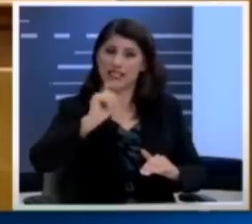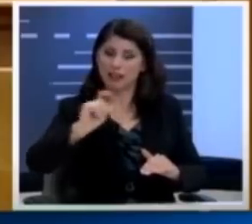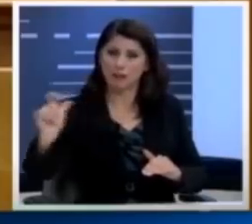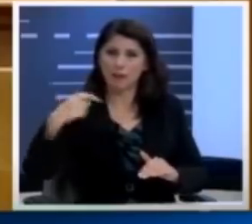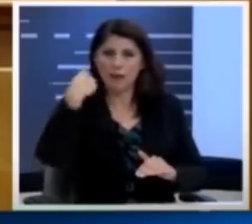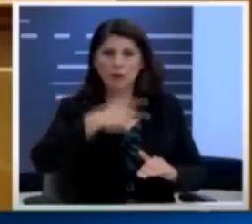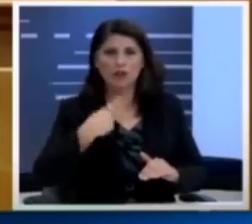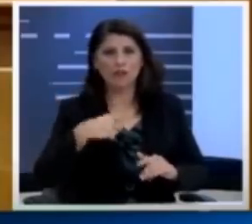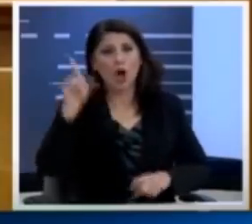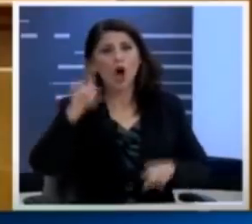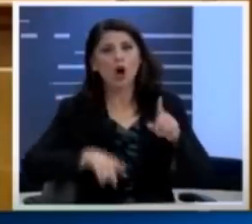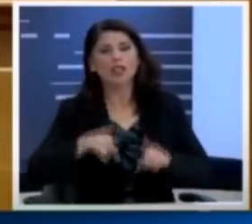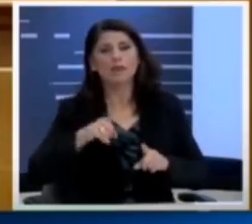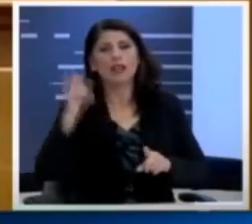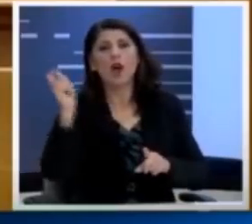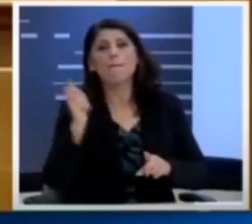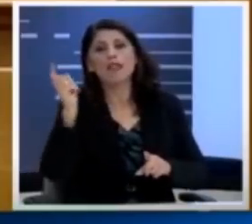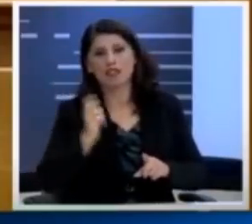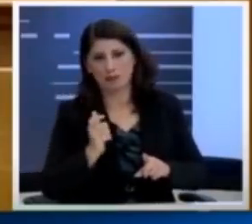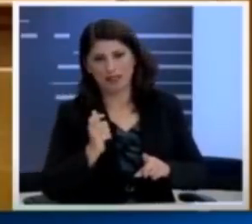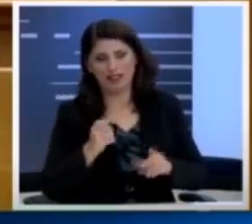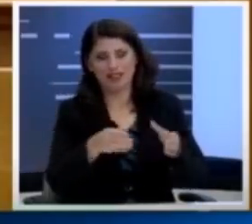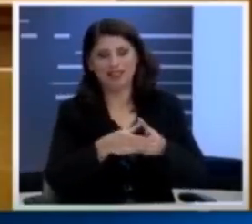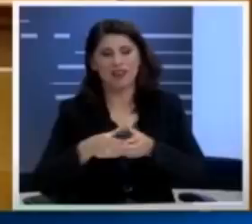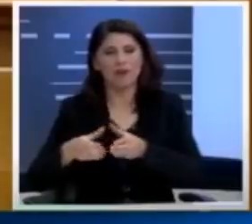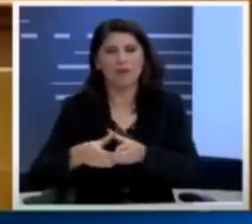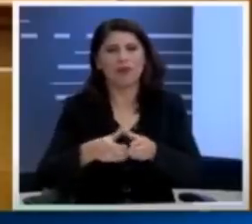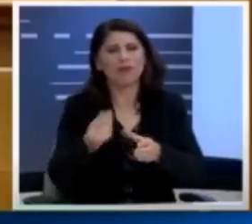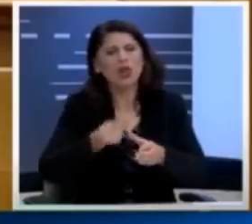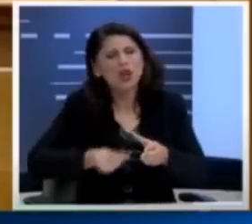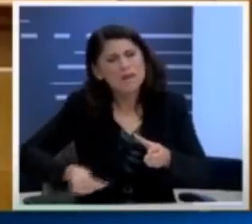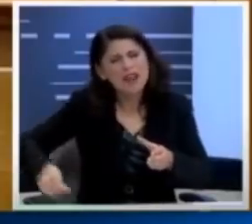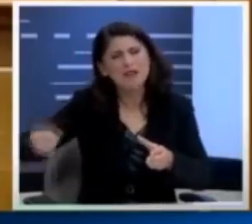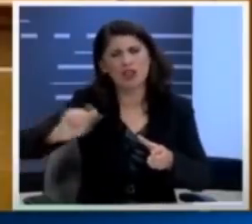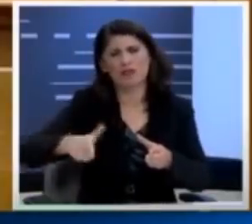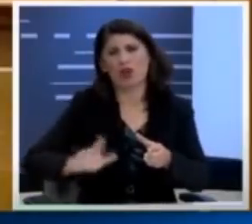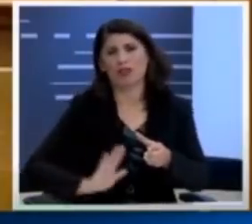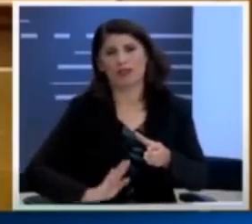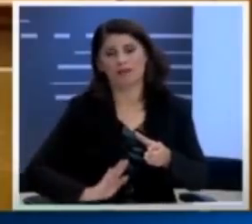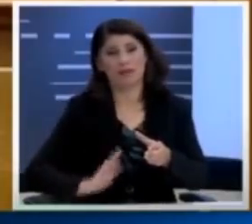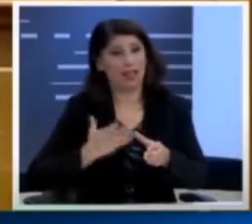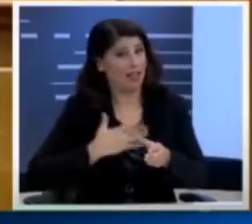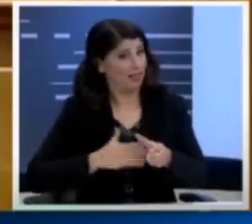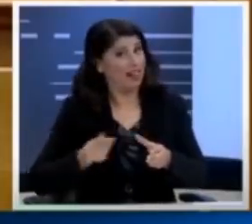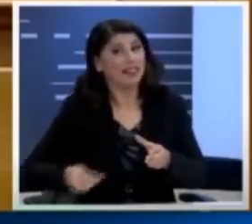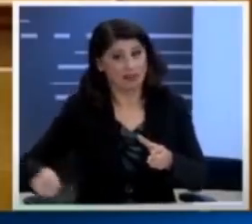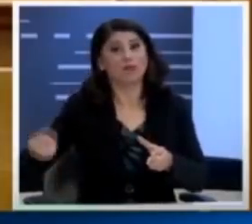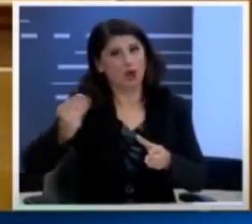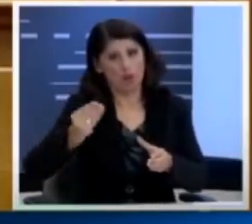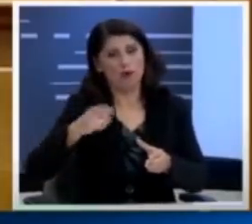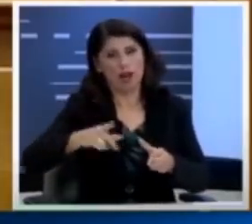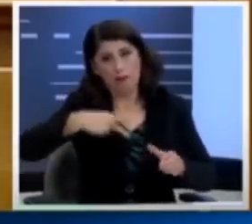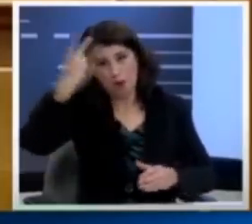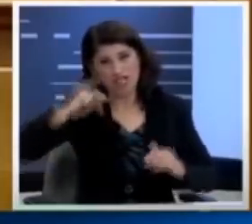μορφή ορισμένων επιδομάτων σε ομάδες της πιο ακραίας φτώχειας. Θέλει κάτι περισσότερο